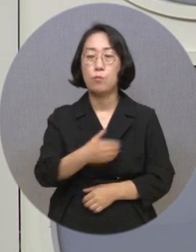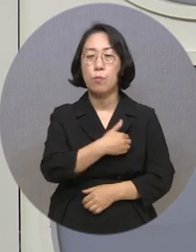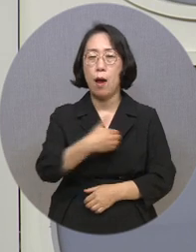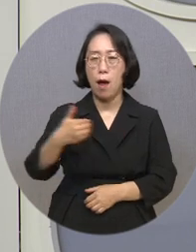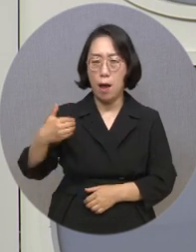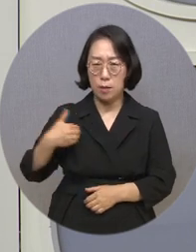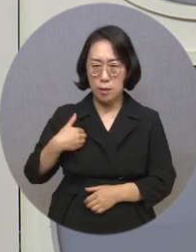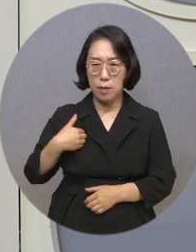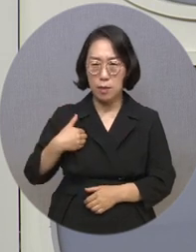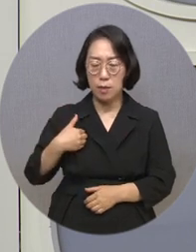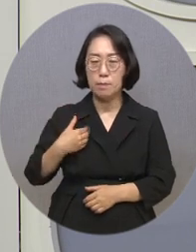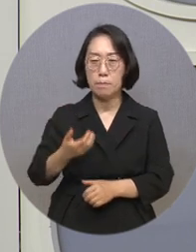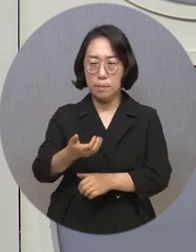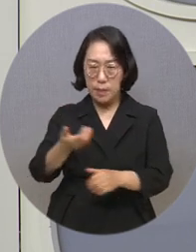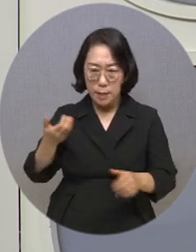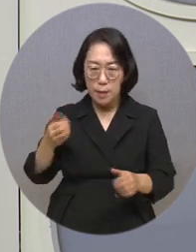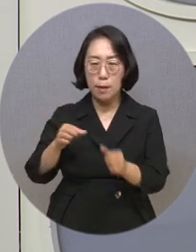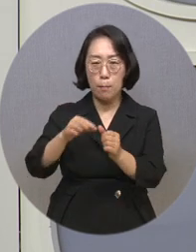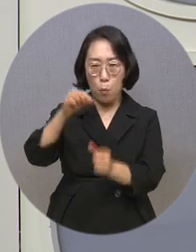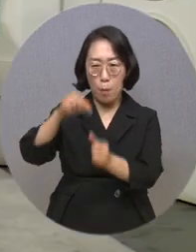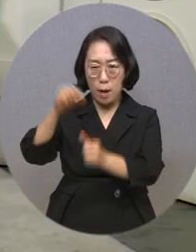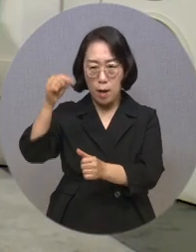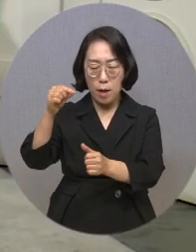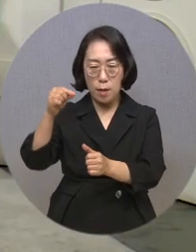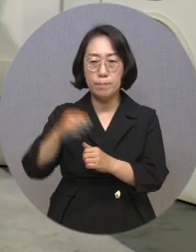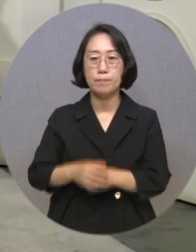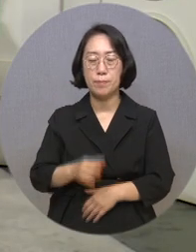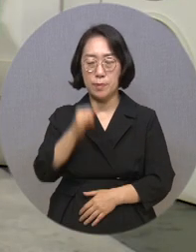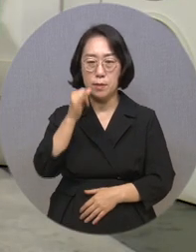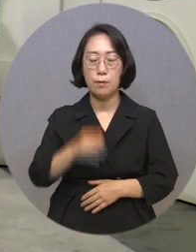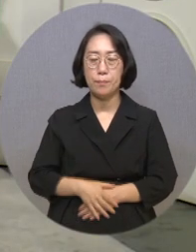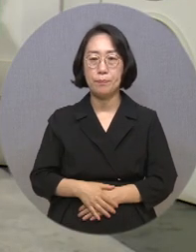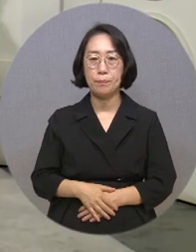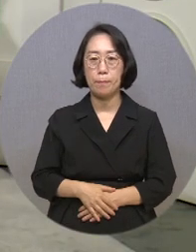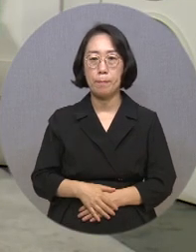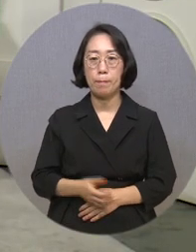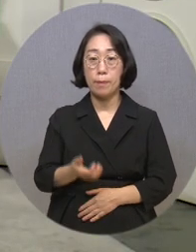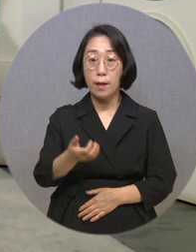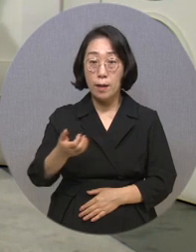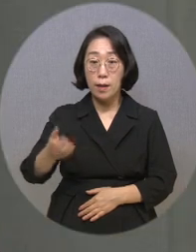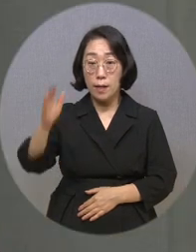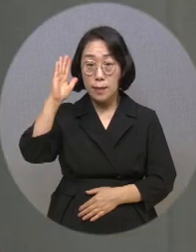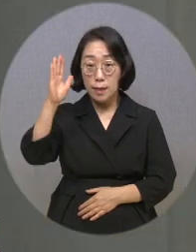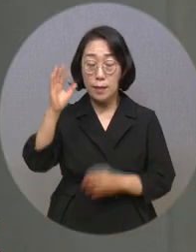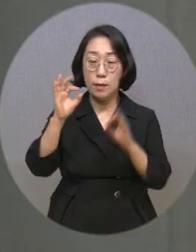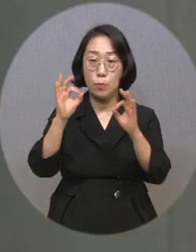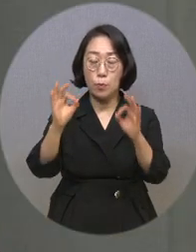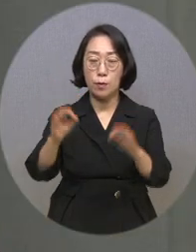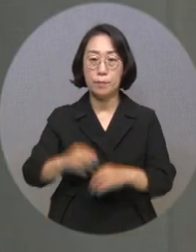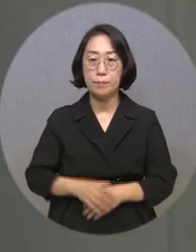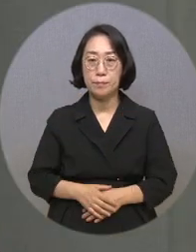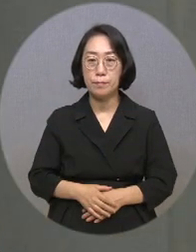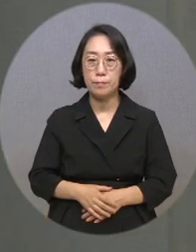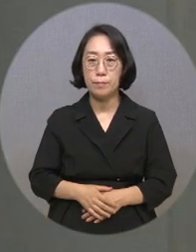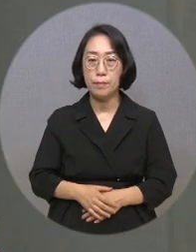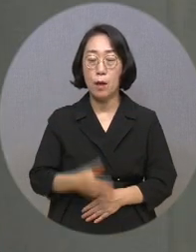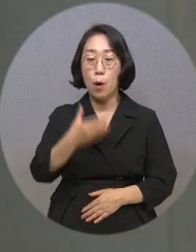갖고 있습니다. 아, 그러시구나. 지금 아까 잠시 얘기가 나왔는데